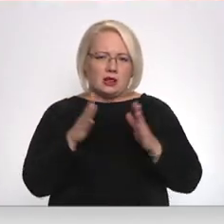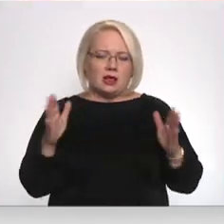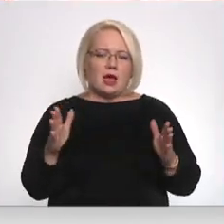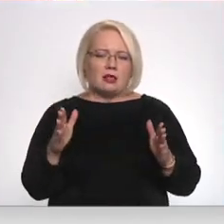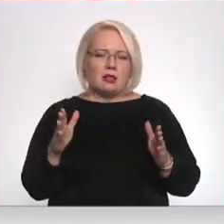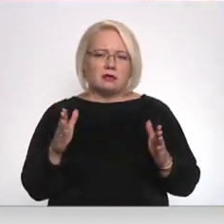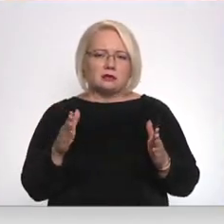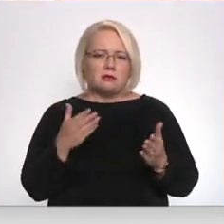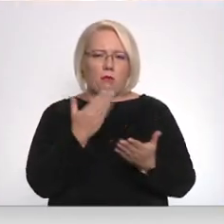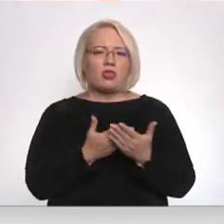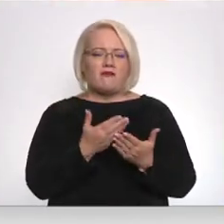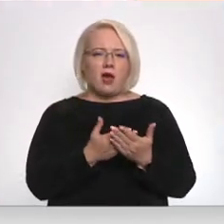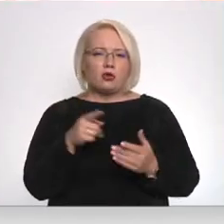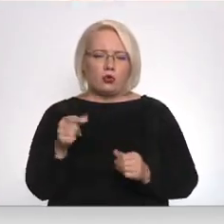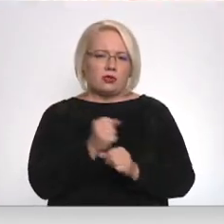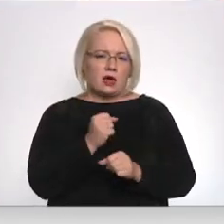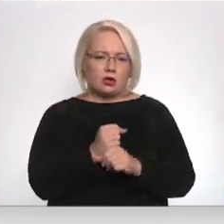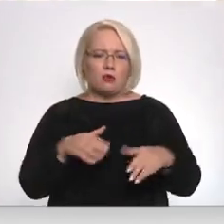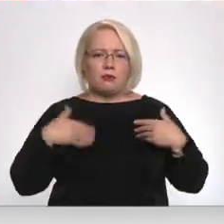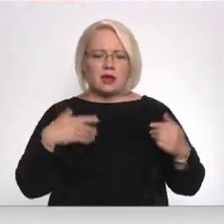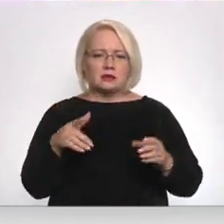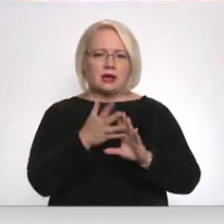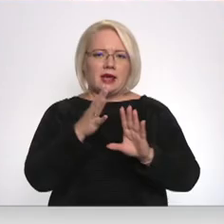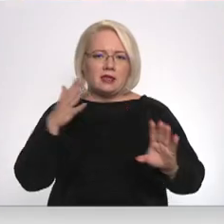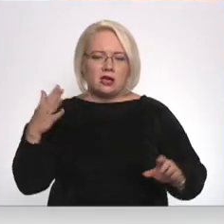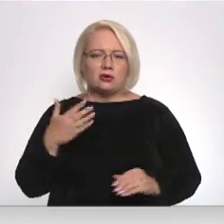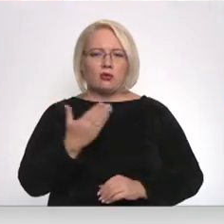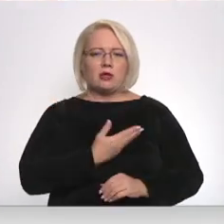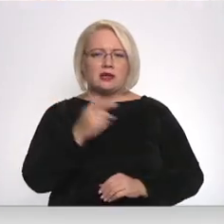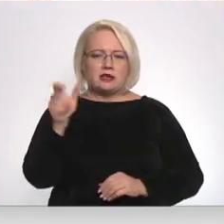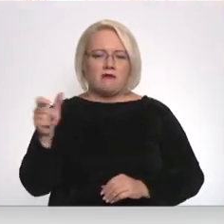motivators to darīt. Un ļoti liels prieks, kad ir šīs te lielās rindas un kad ir iedzīvotā